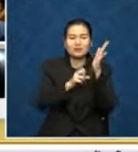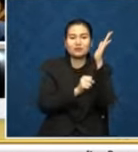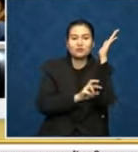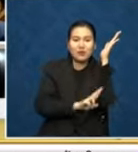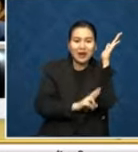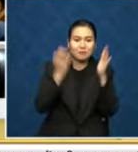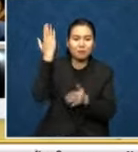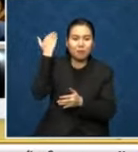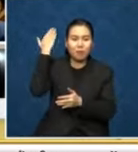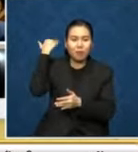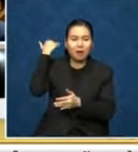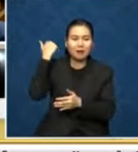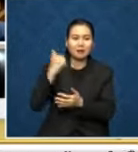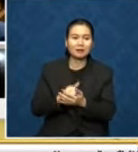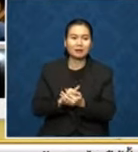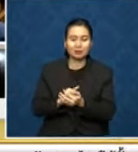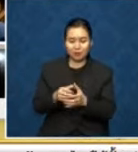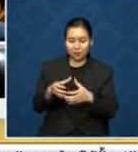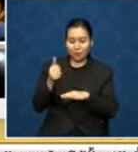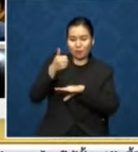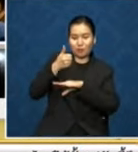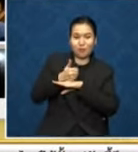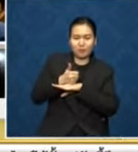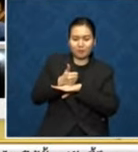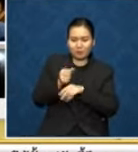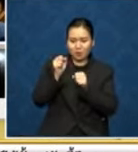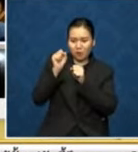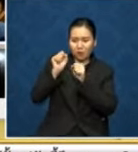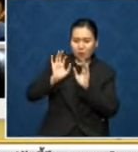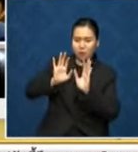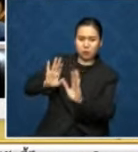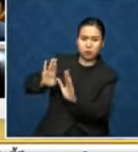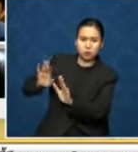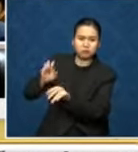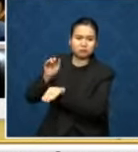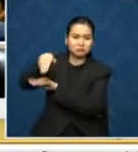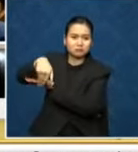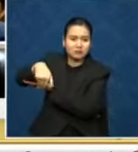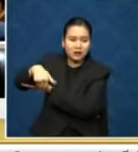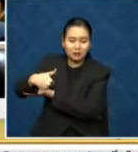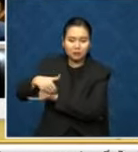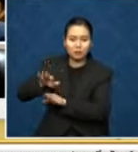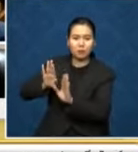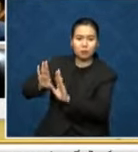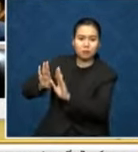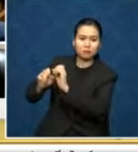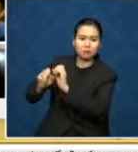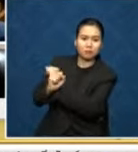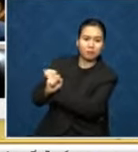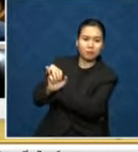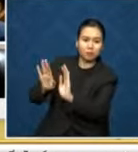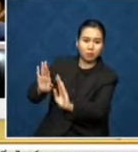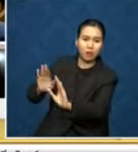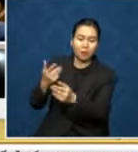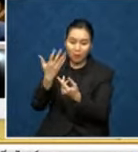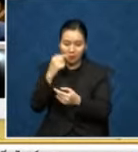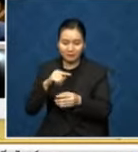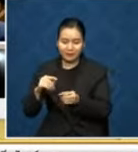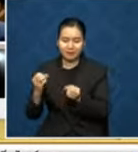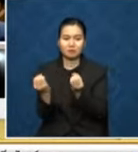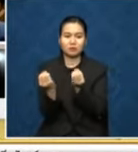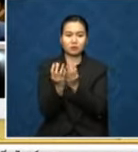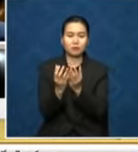ผู้ใหญ่บ้านนำทีมไปขับไล่ช้างป่านะเพื่อไม่ให้เข้ามาทำร้ายพี่น้องประชาชนแล้